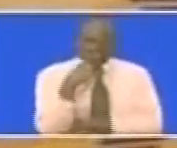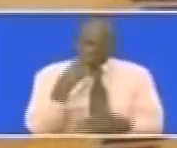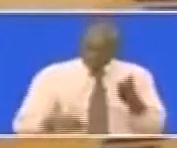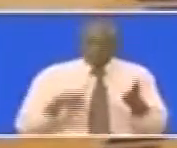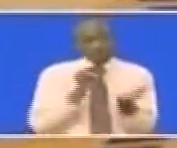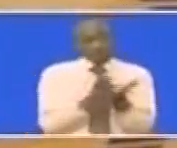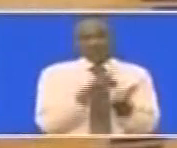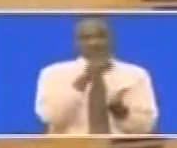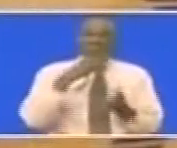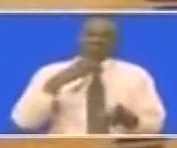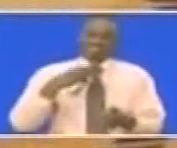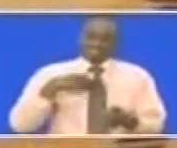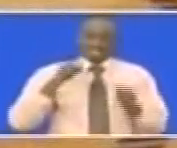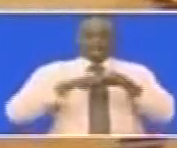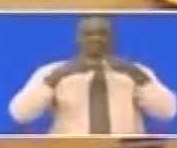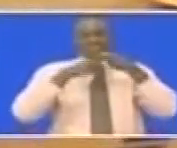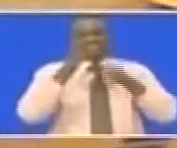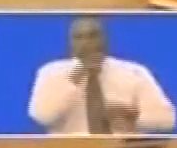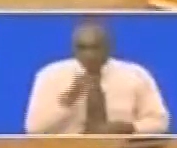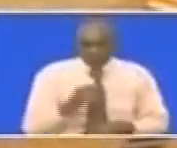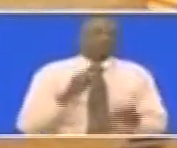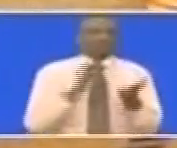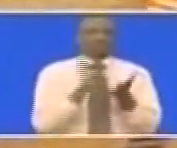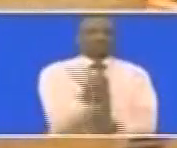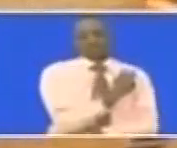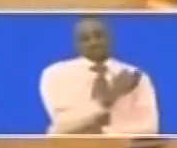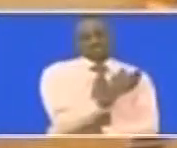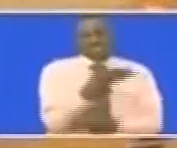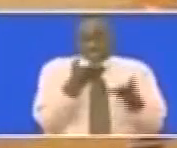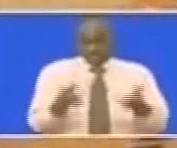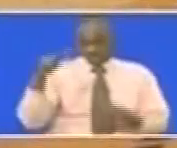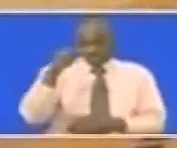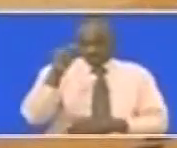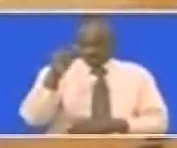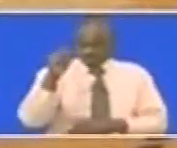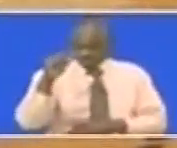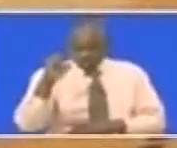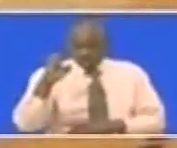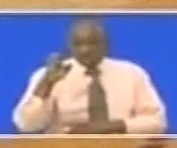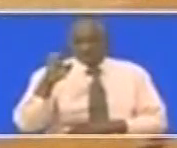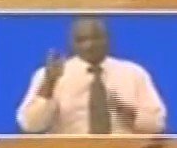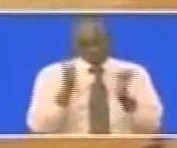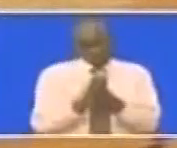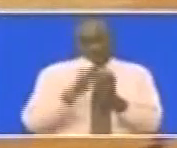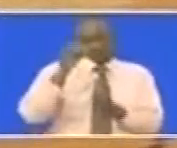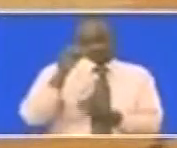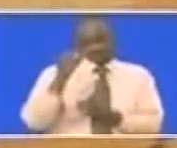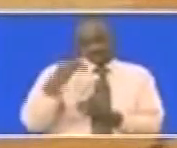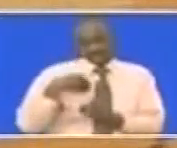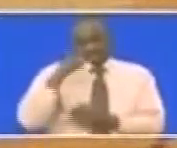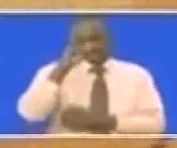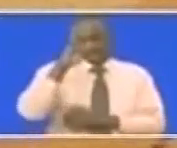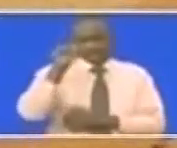kuachisha kazi majaji waliofikisha umri wa miaka 70. Majaji Njoki Ndungu, Jackson Ojuang na Mohamed